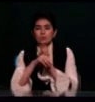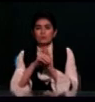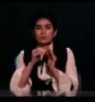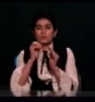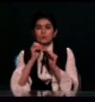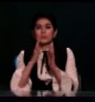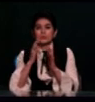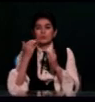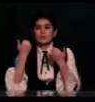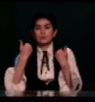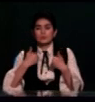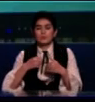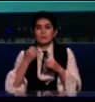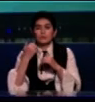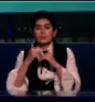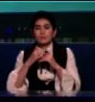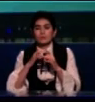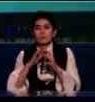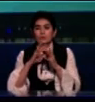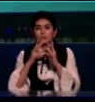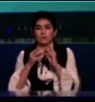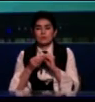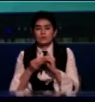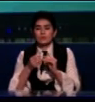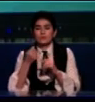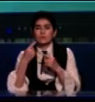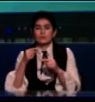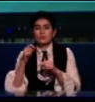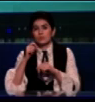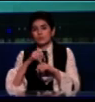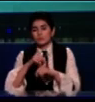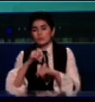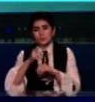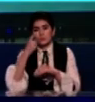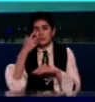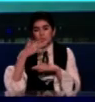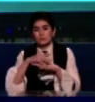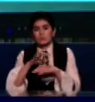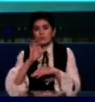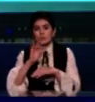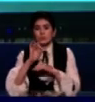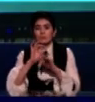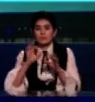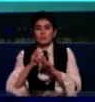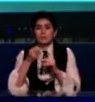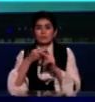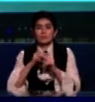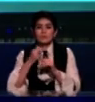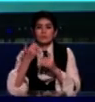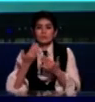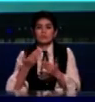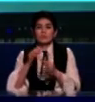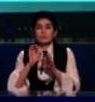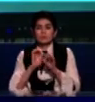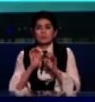среду организма чужеродного вещества. Некоторые, может быть, не поймут, о чем идет речь, но